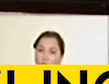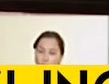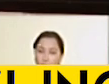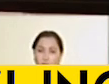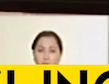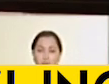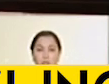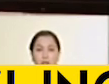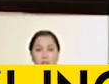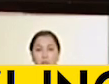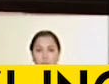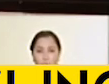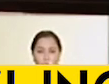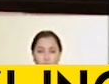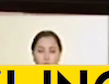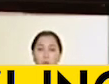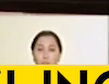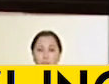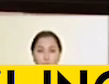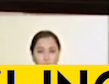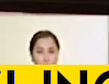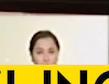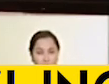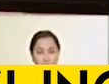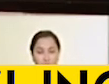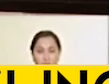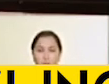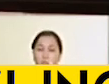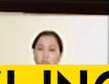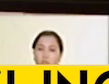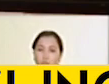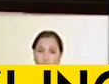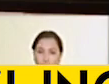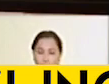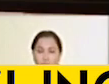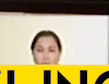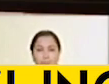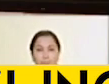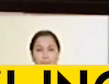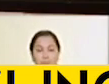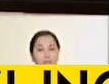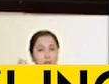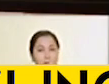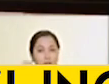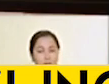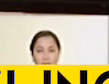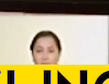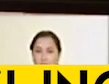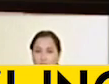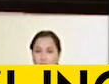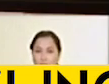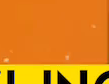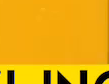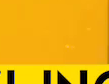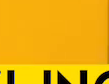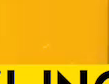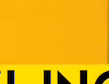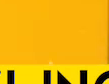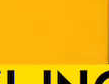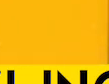o'quvchilar, shuning bilan bugungi darsimiz o'z nihoyasiga yetdi. Xayr, salomat bo'ling.